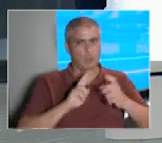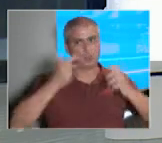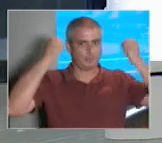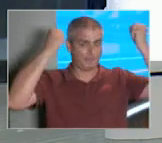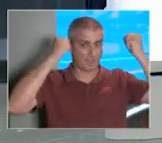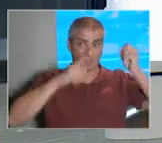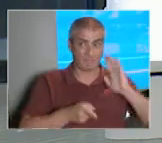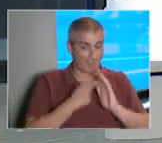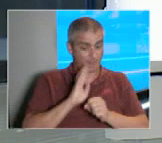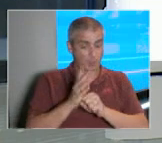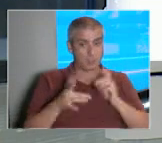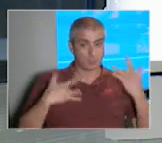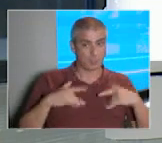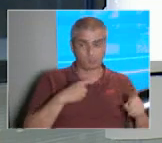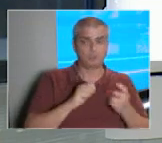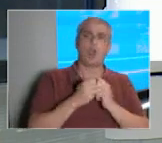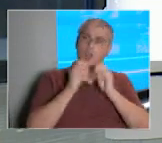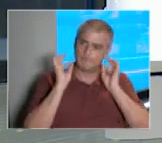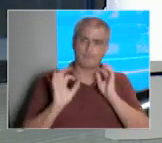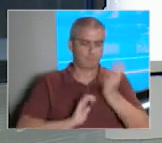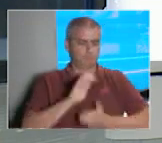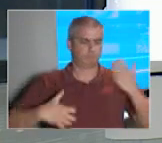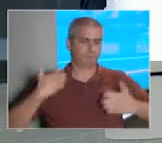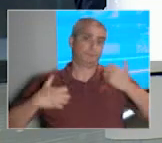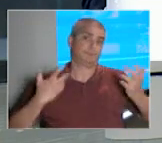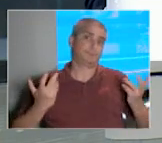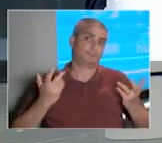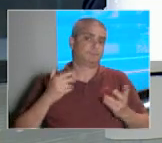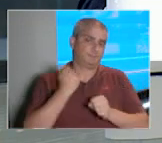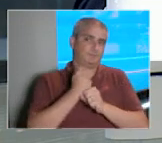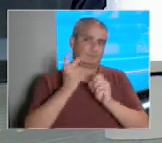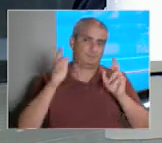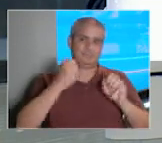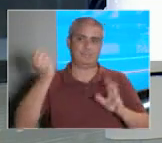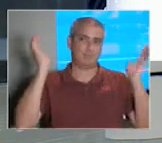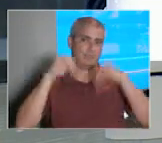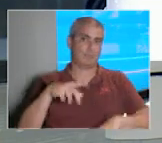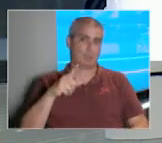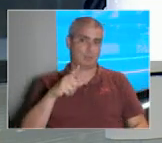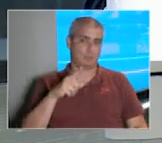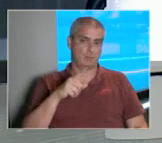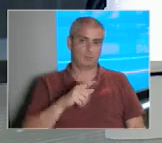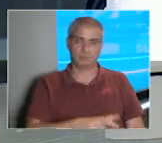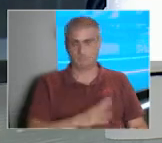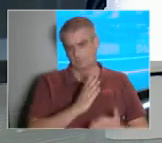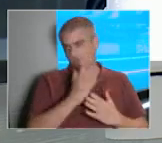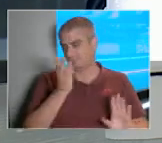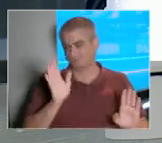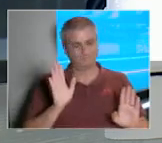להפגין והפעם הקורונה היא התירוץ, או שזה באמת התקוממות שתוביל למפלה של הימין? כן, הפגנה לא פוליטית, כבר